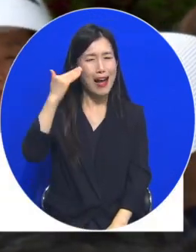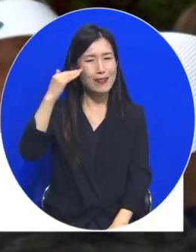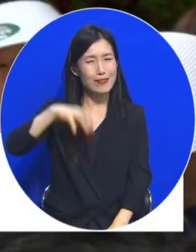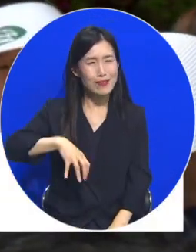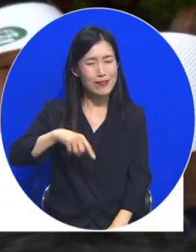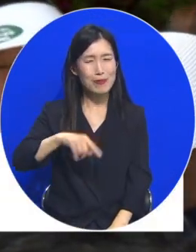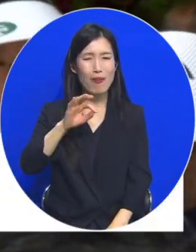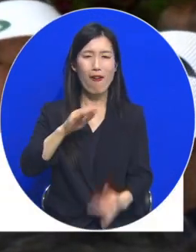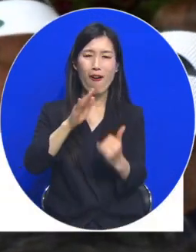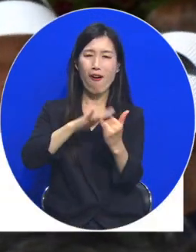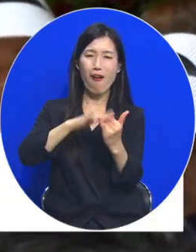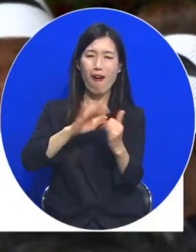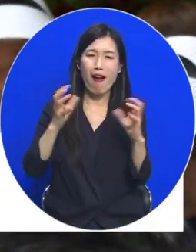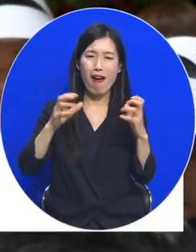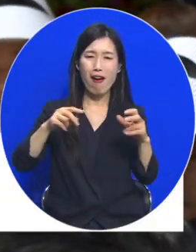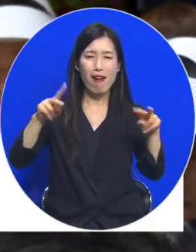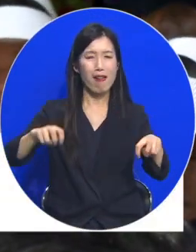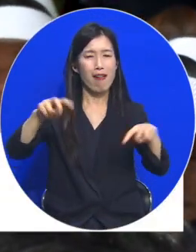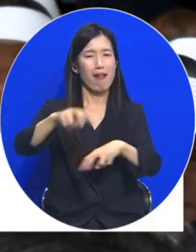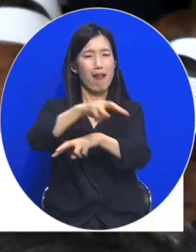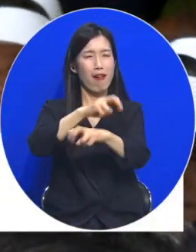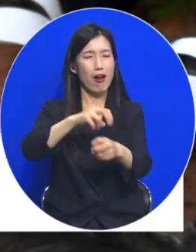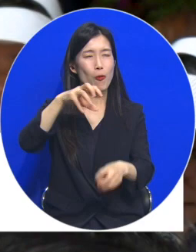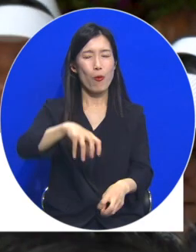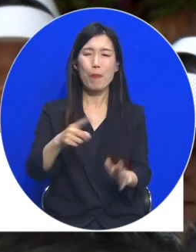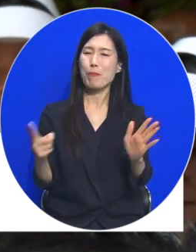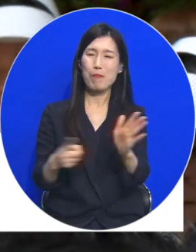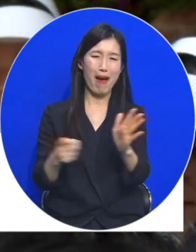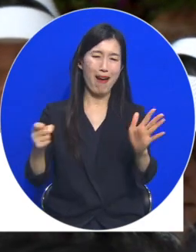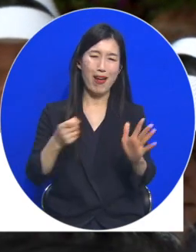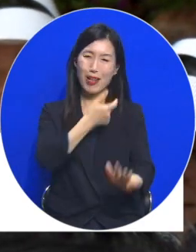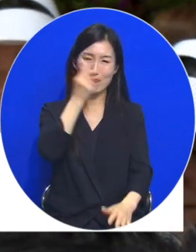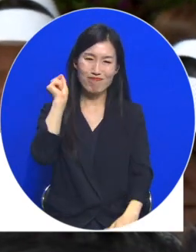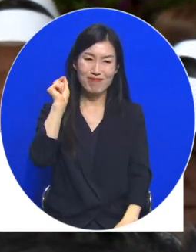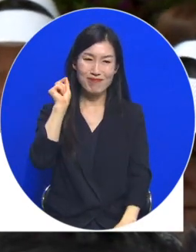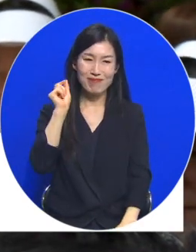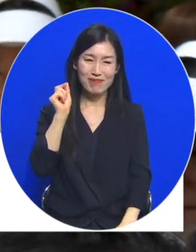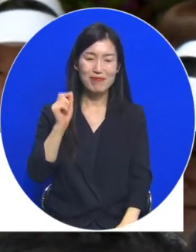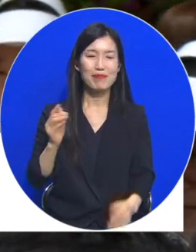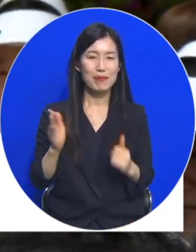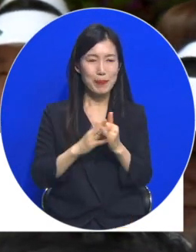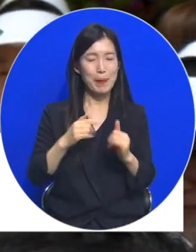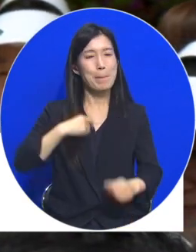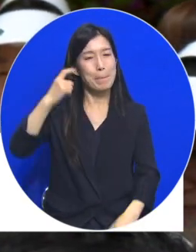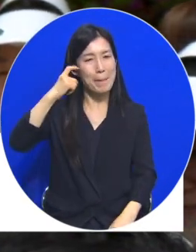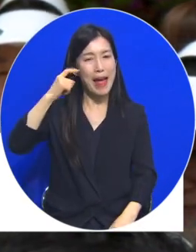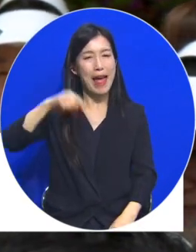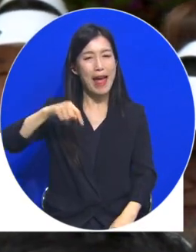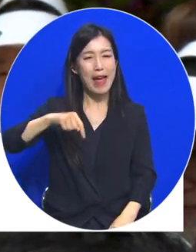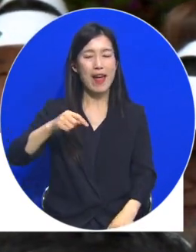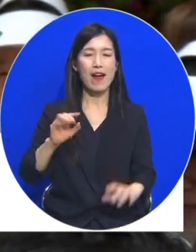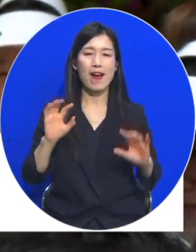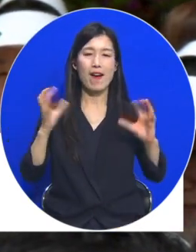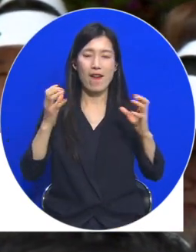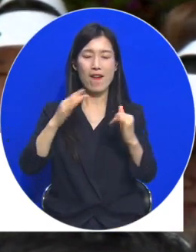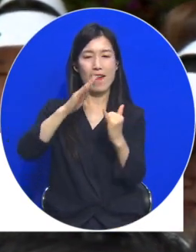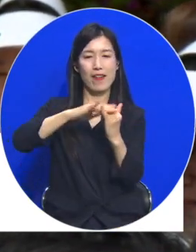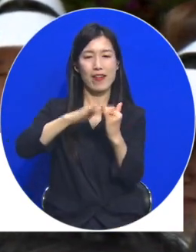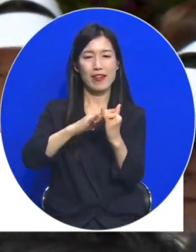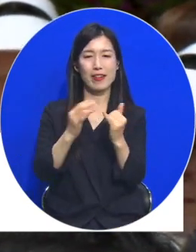우리나라에 이 어린아이들이 좀 많고 뛰어놀 때가 너무 없는 것 같고, 그래서 여기는